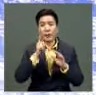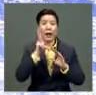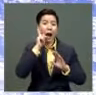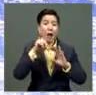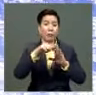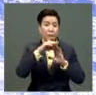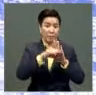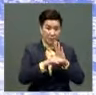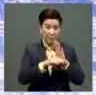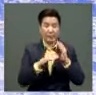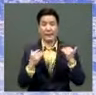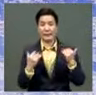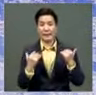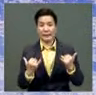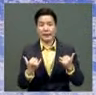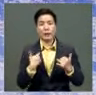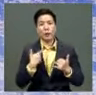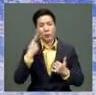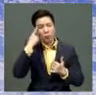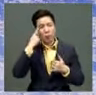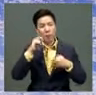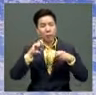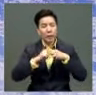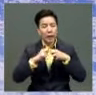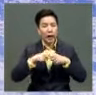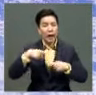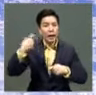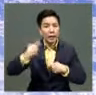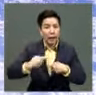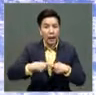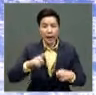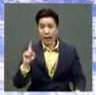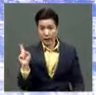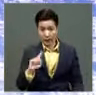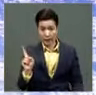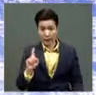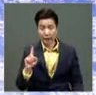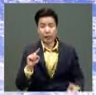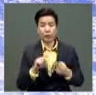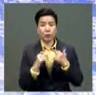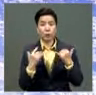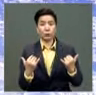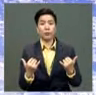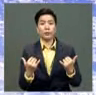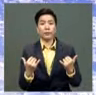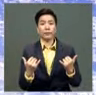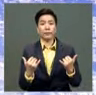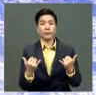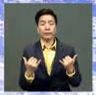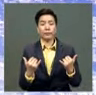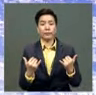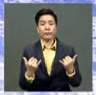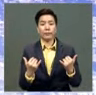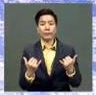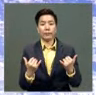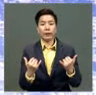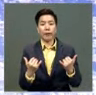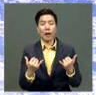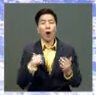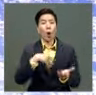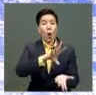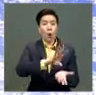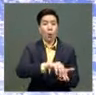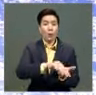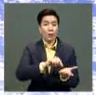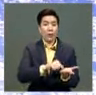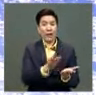าวมีความยุ่งยากในเรื่องของการรับทราบชุดข้อมูล